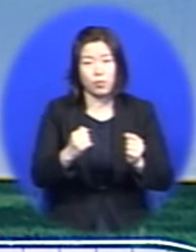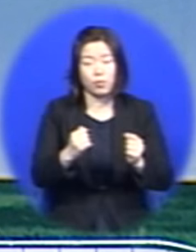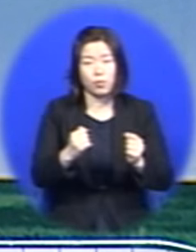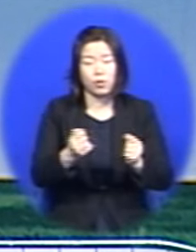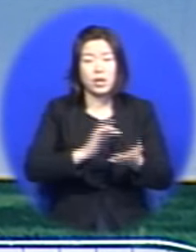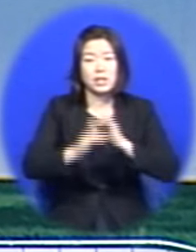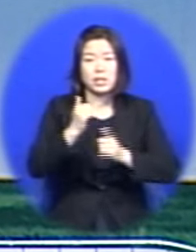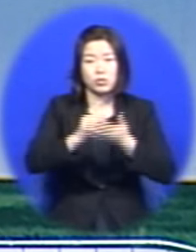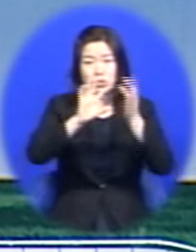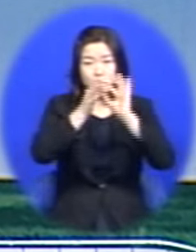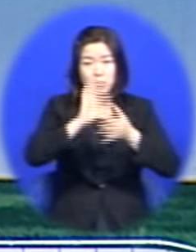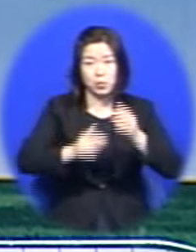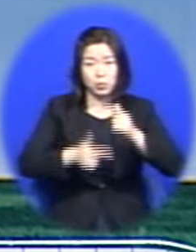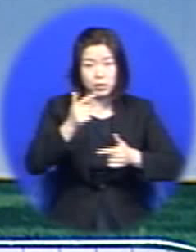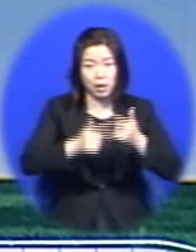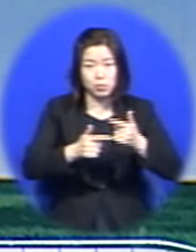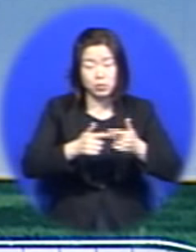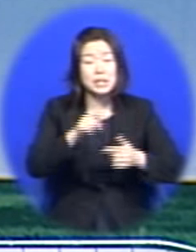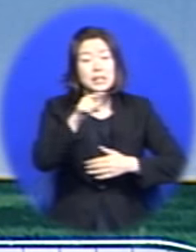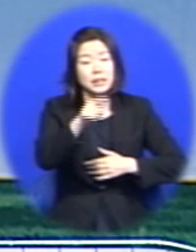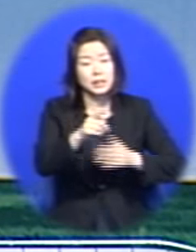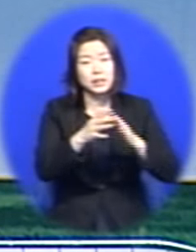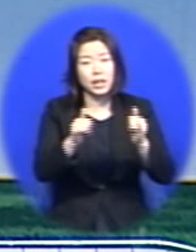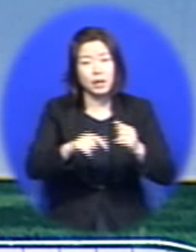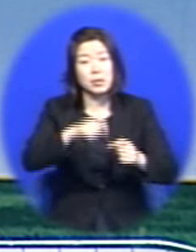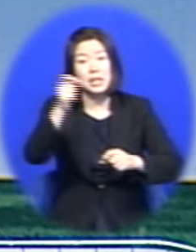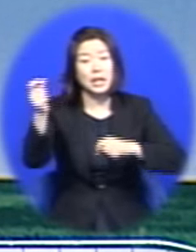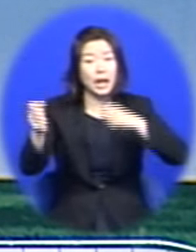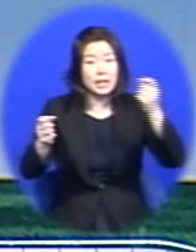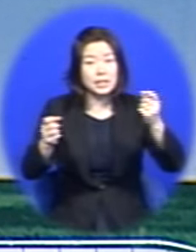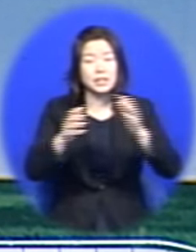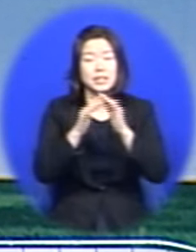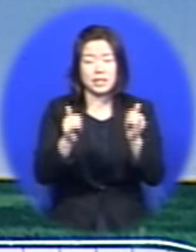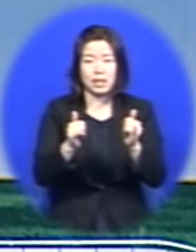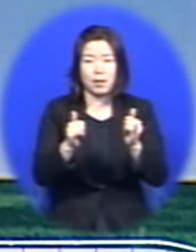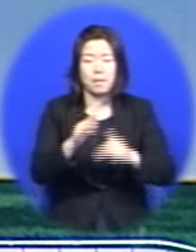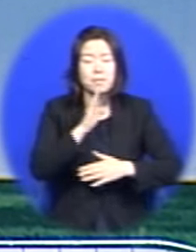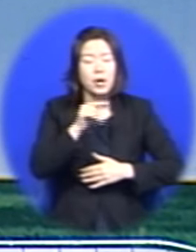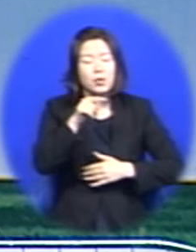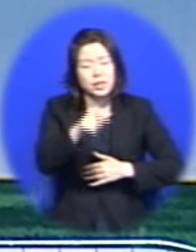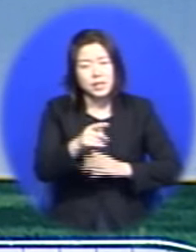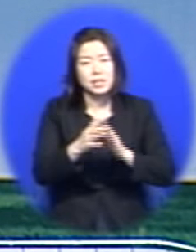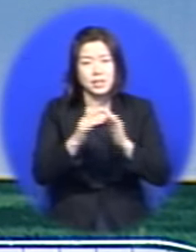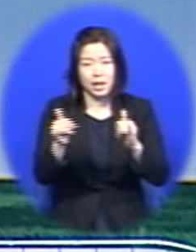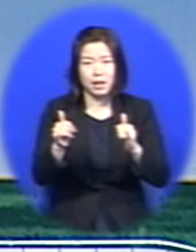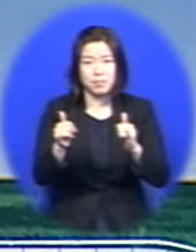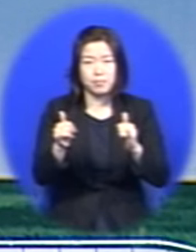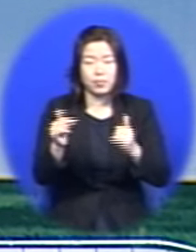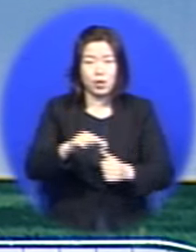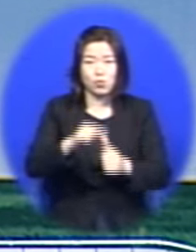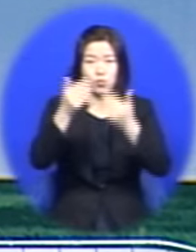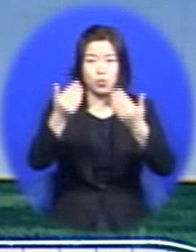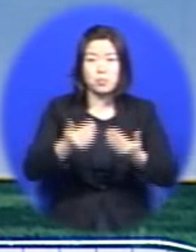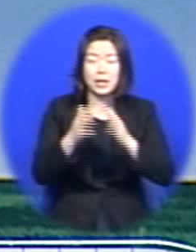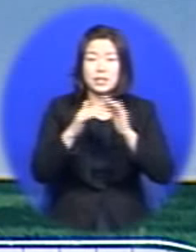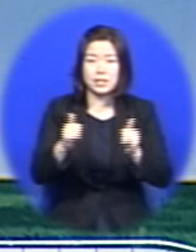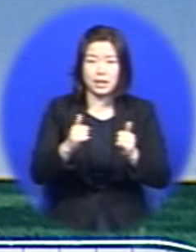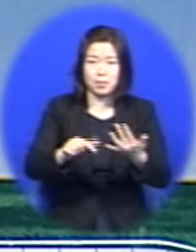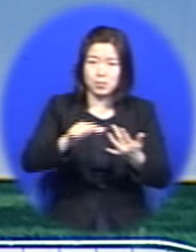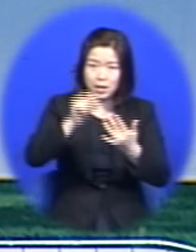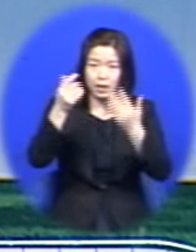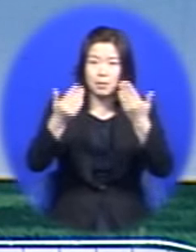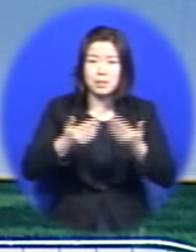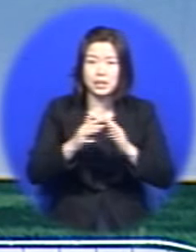예수님은 포도나무고 그 사람은 가지인 사람, 바로 이 사람이 구원받은 사람이고